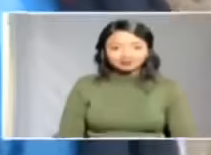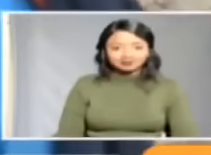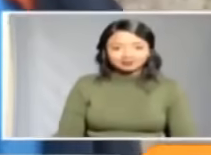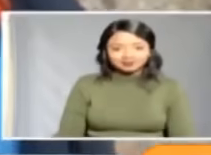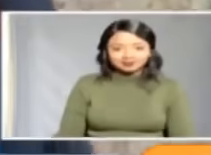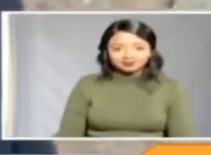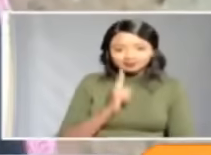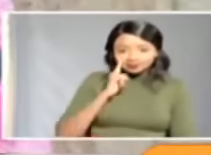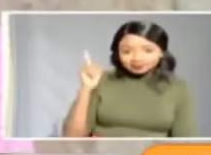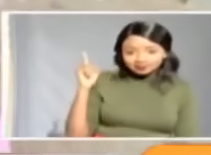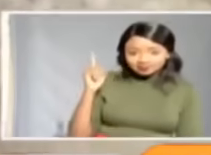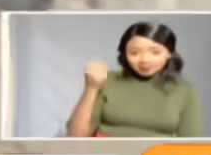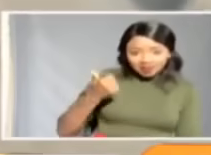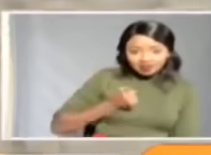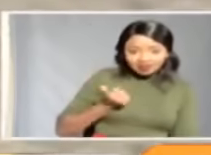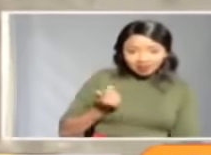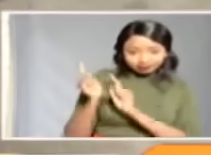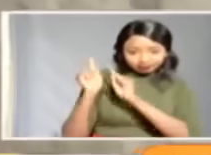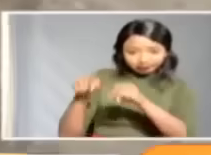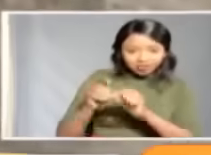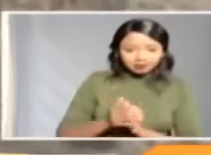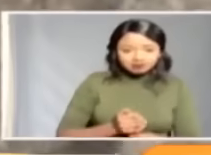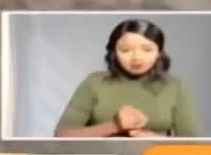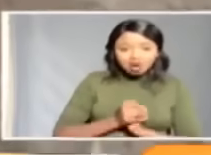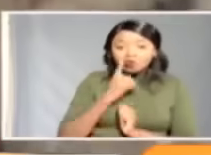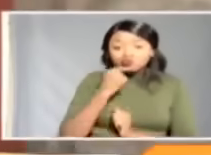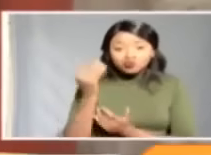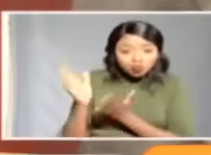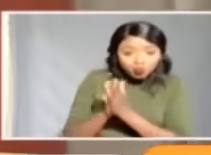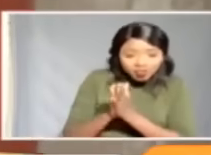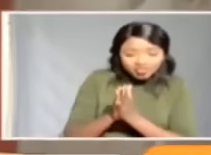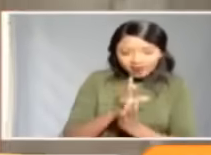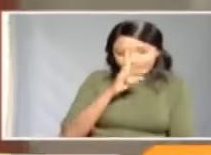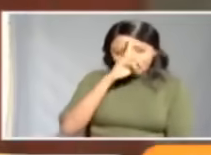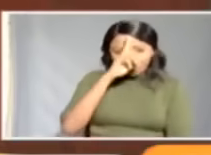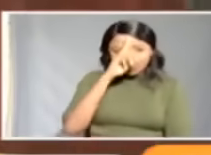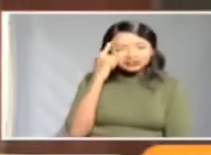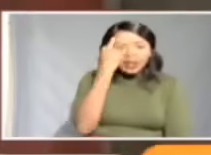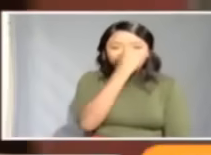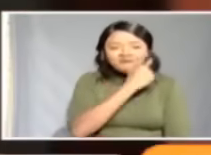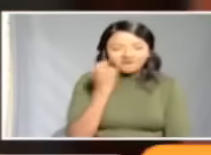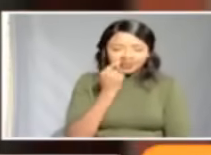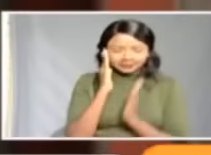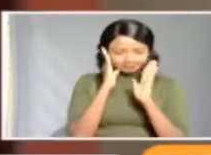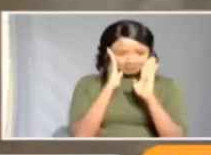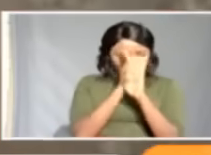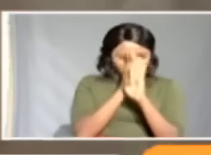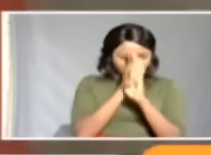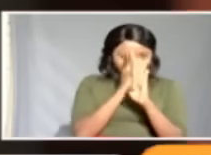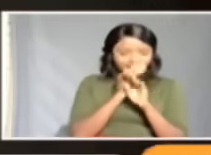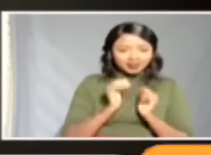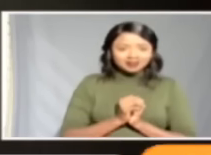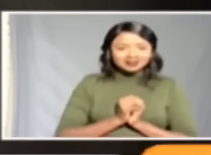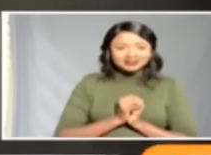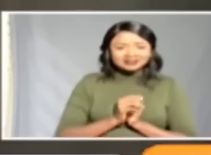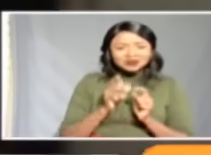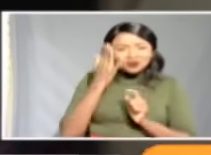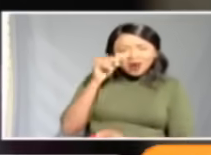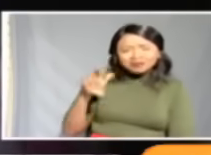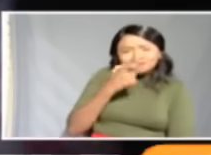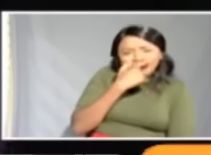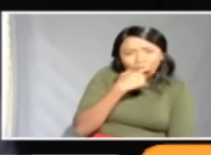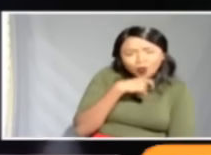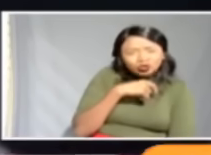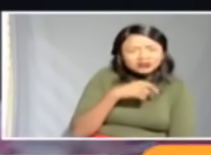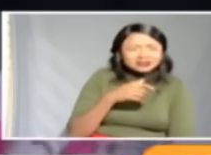Ni msichana anawasilishwa hapa na maafisa wa polisi, uso wake ukiwa umefunikwa na mwenye mdogo kusalia